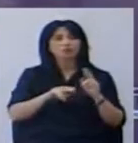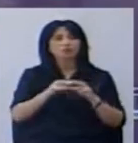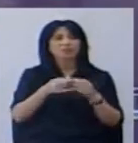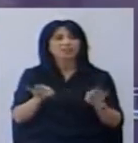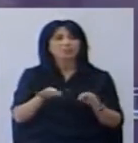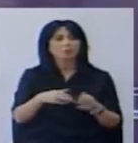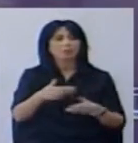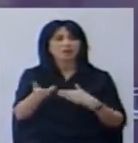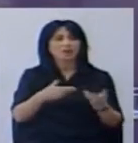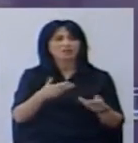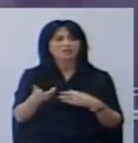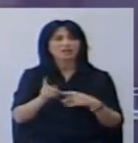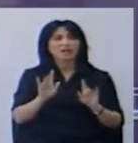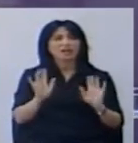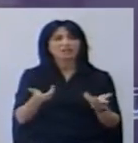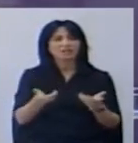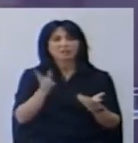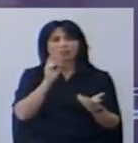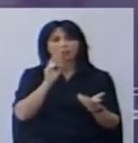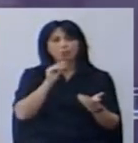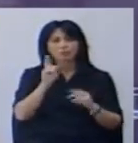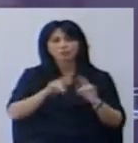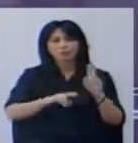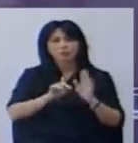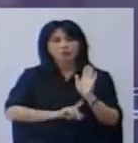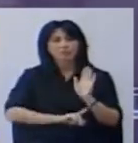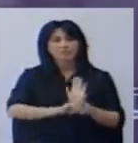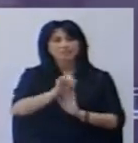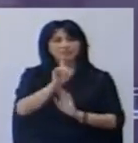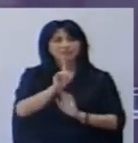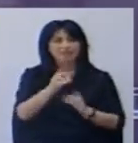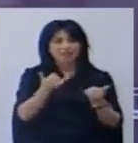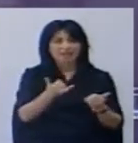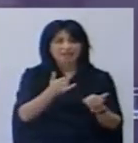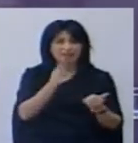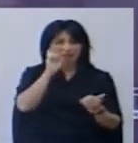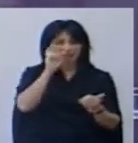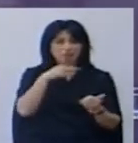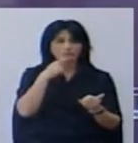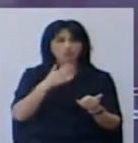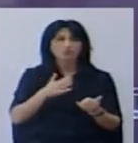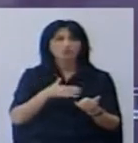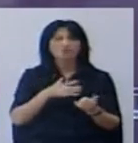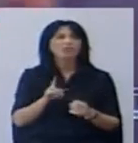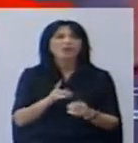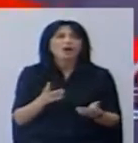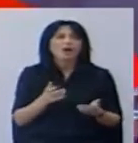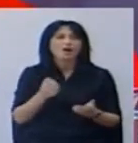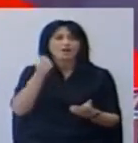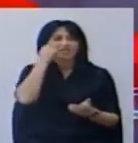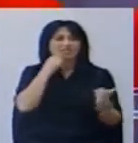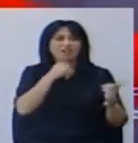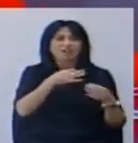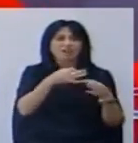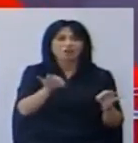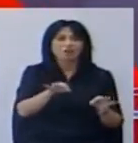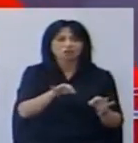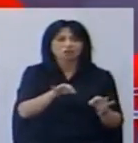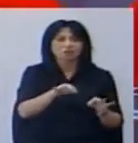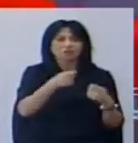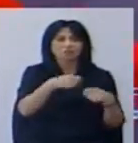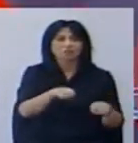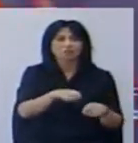ნებართვები გასა და შემდეგ რა ხდება, როდესაც მშენებლობა იწყება, ახლანდელი ხელისუფლება ამბობსო ჩვენ რა გვექნა წინამ გასა, წინამ